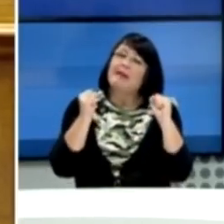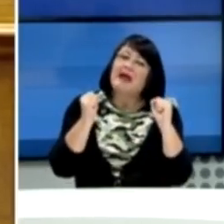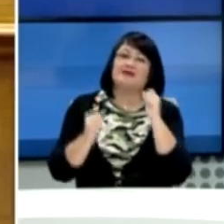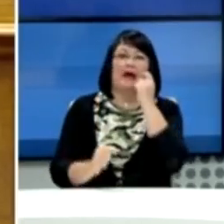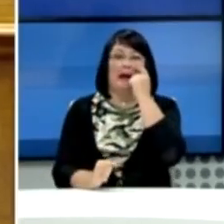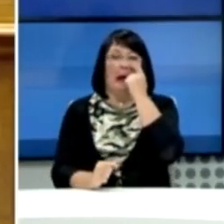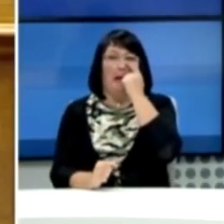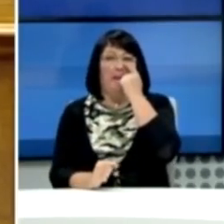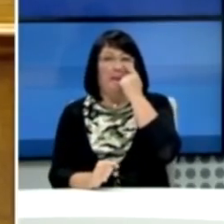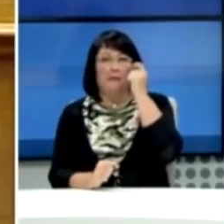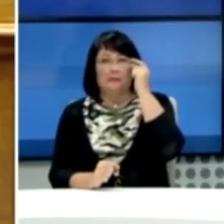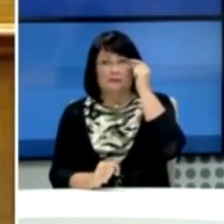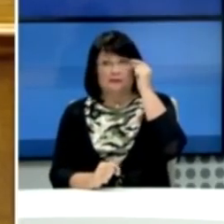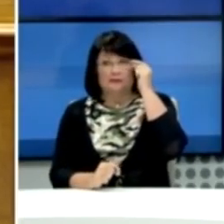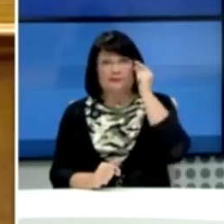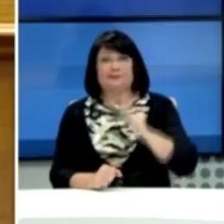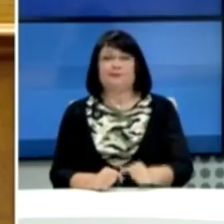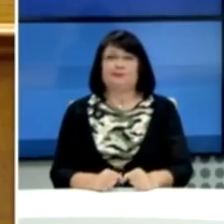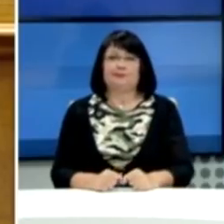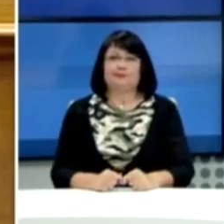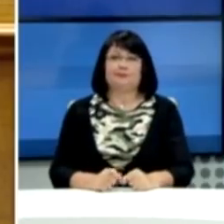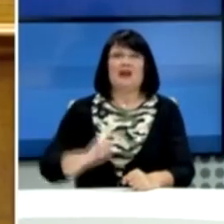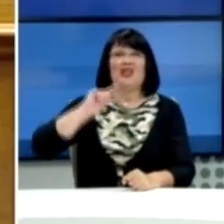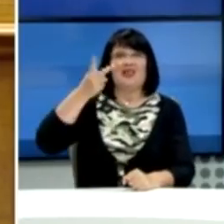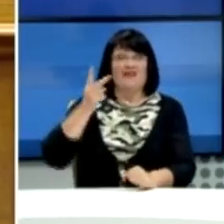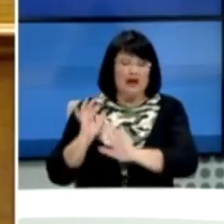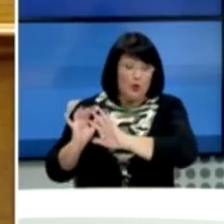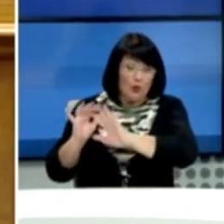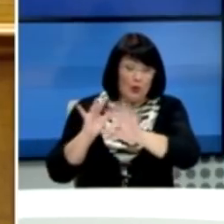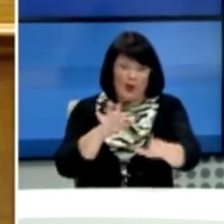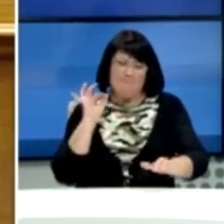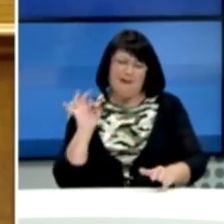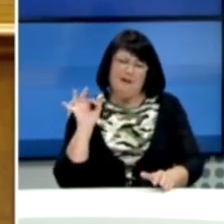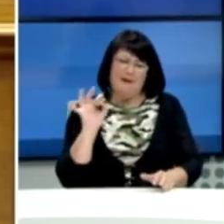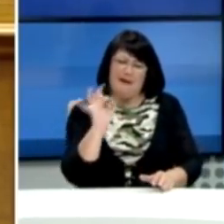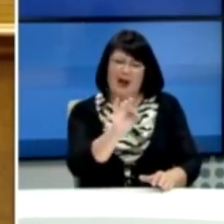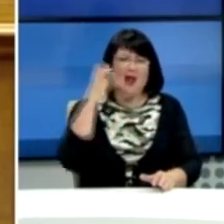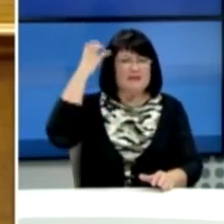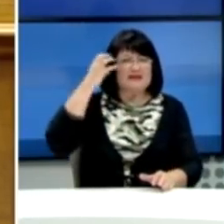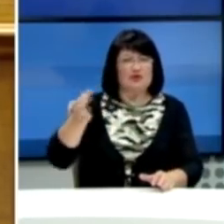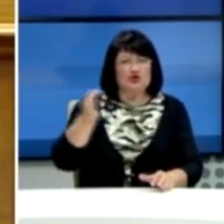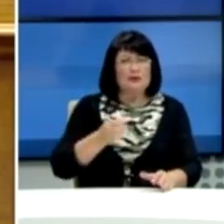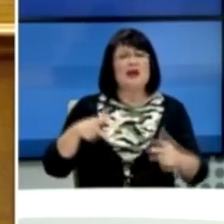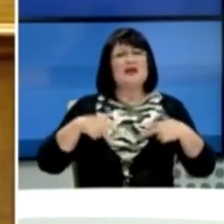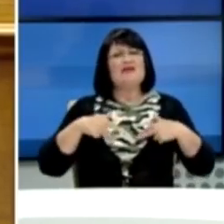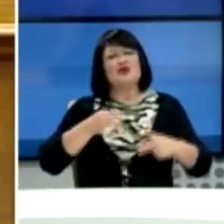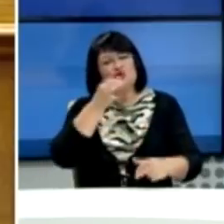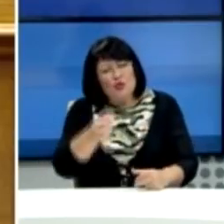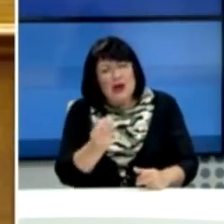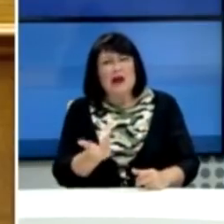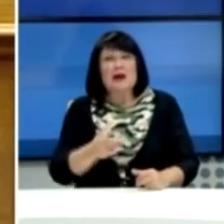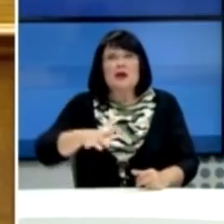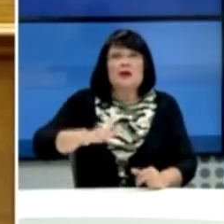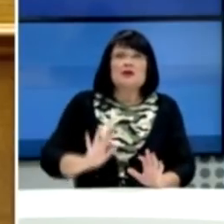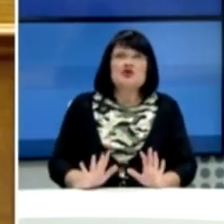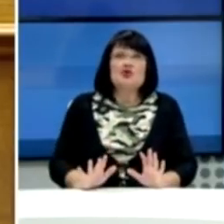ασφάλεια. Και να πει κανείς ότι δεν περιμέναμε να έρθει και το δεύτερο κύμα πανδημίας. Οι επιστήμονες το έλεγαν, η κυβέρνηση το έλεγε και